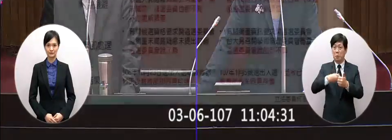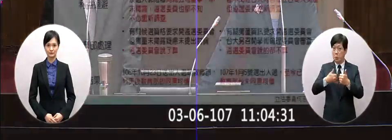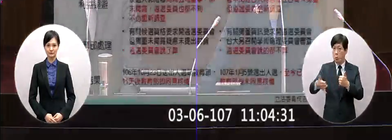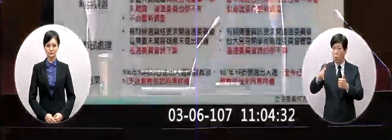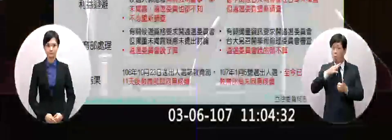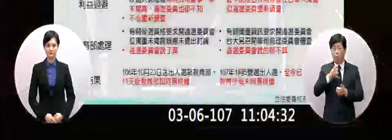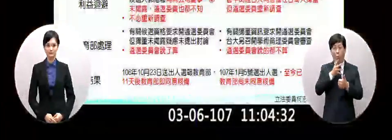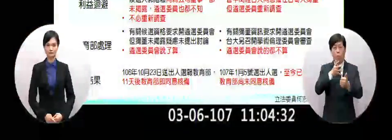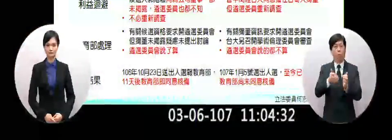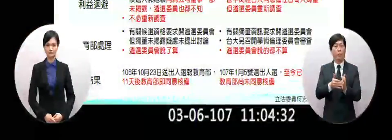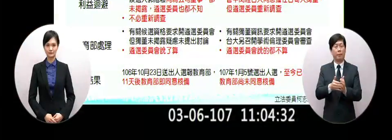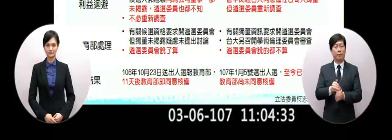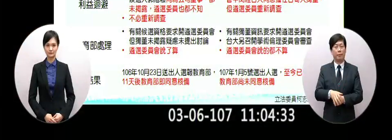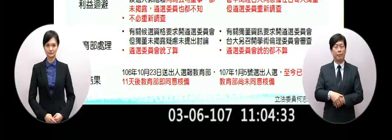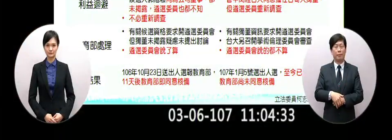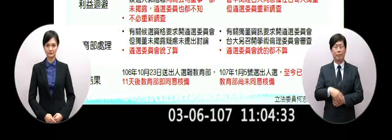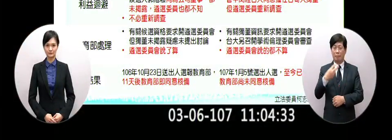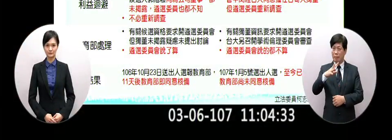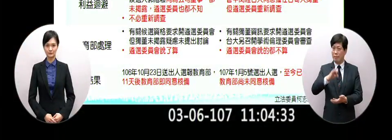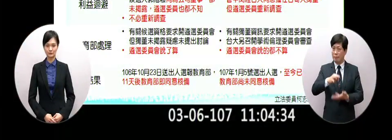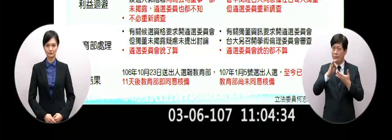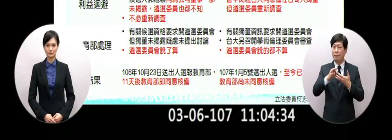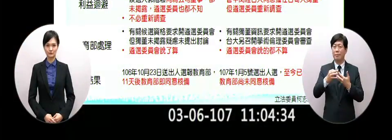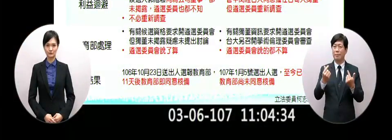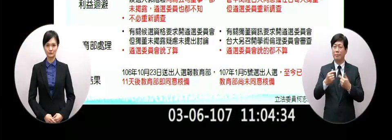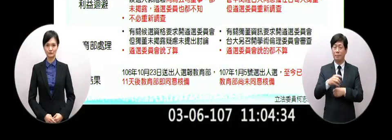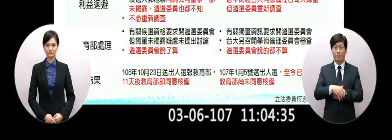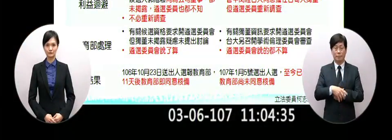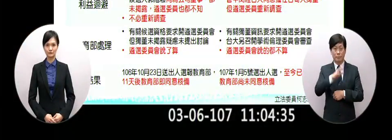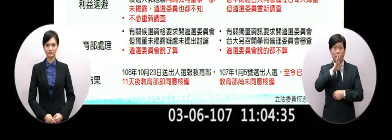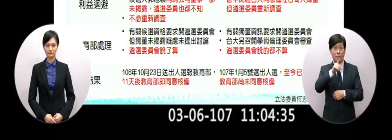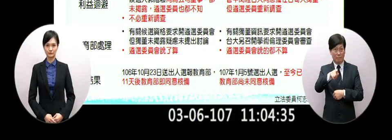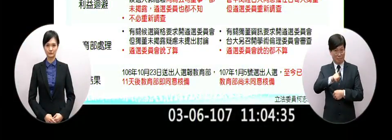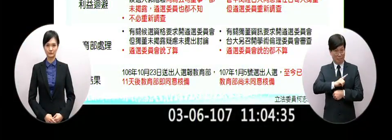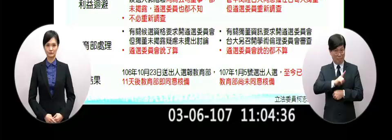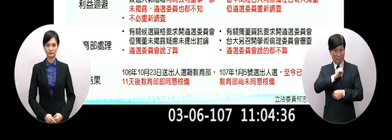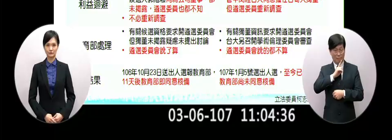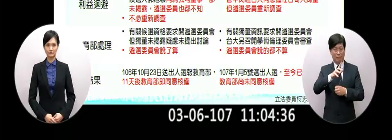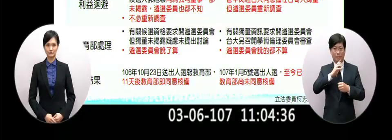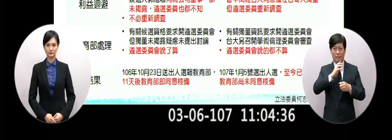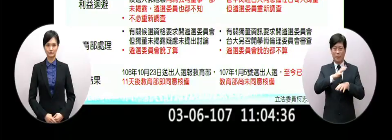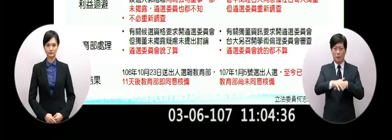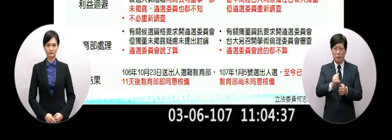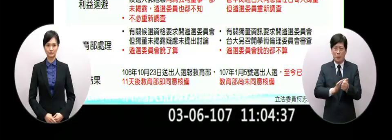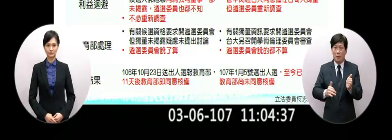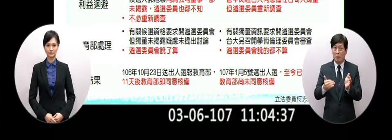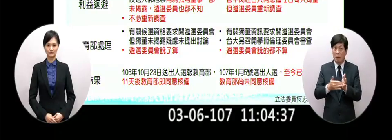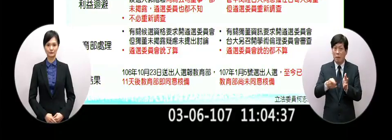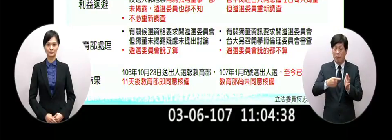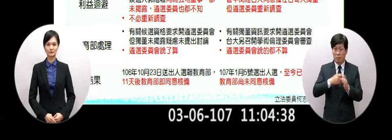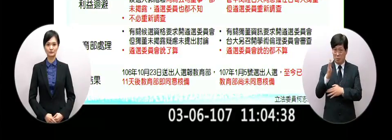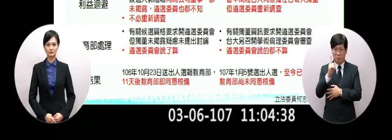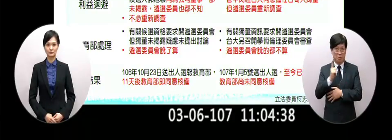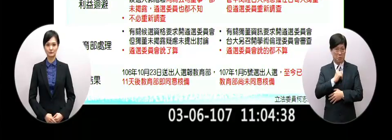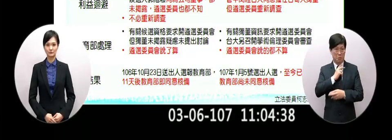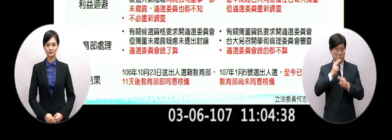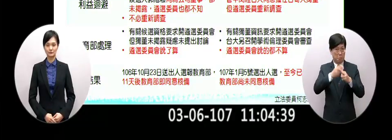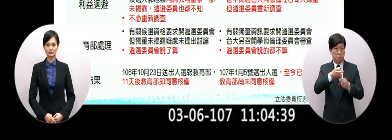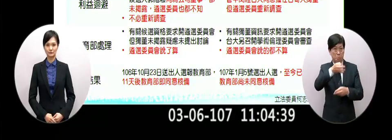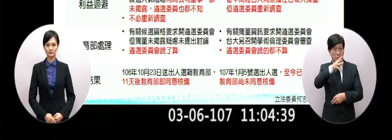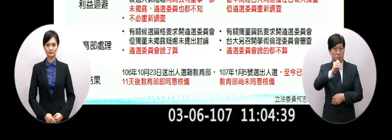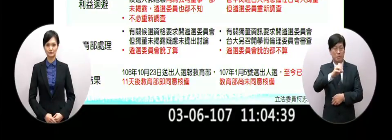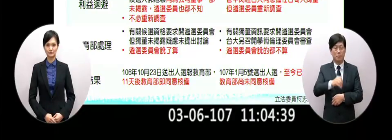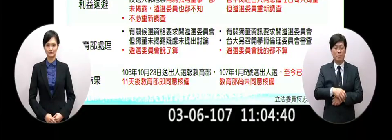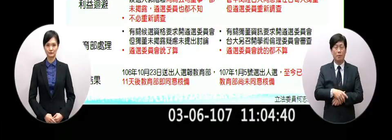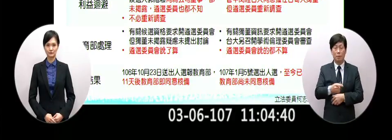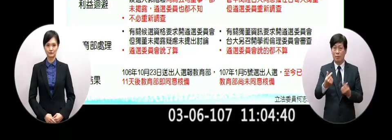也特别问到了，他也提到的说卡管事件呢会影响到政府的威信。院长，你认为这